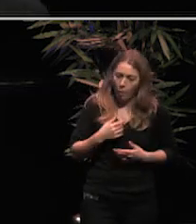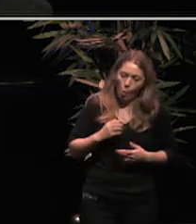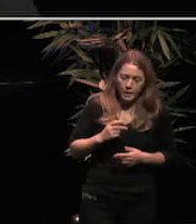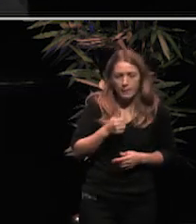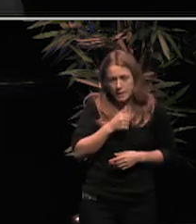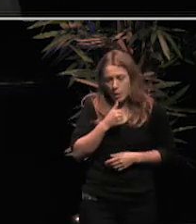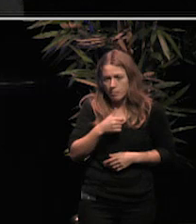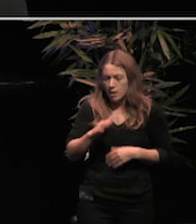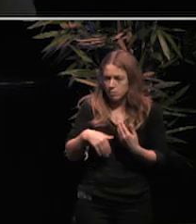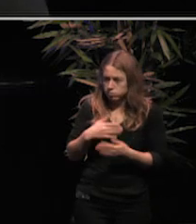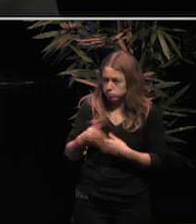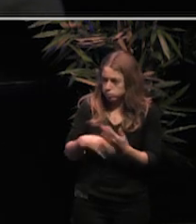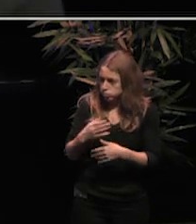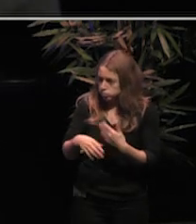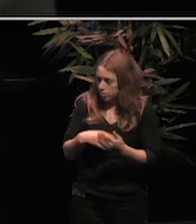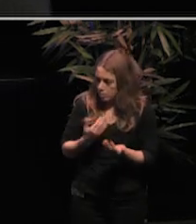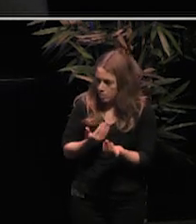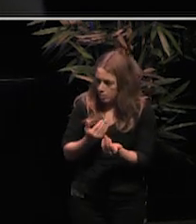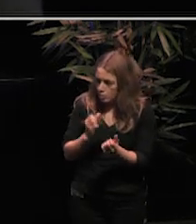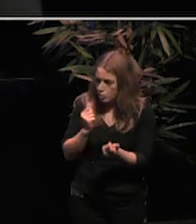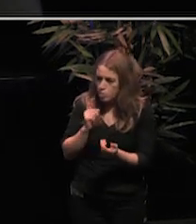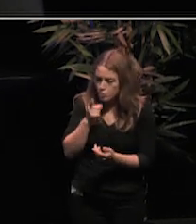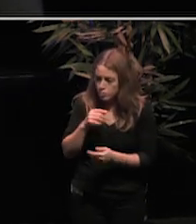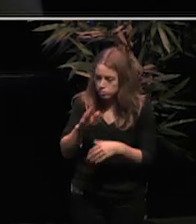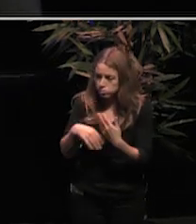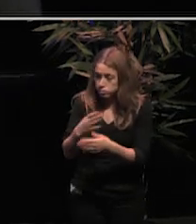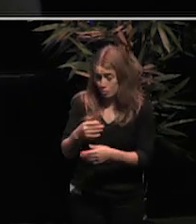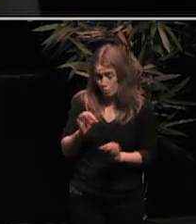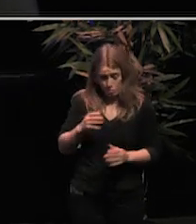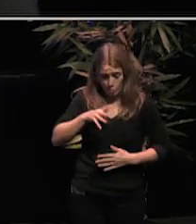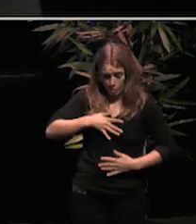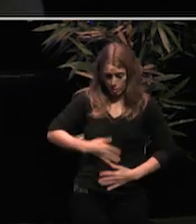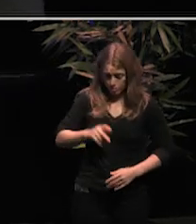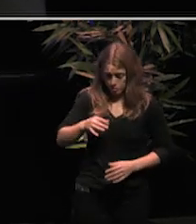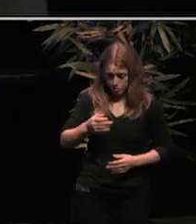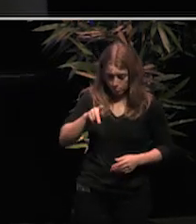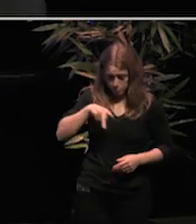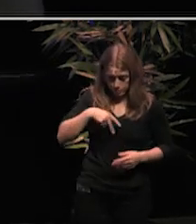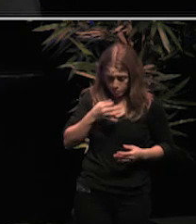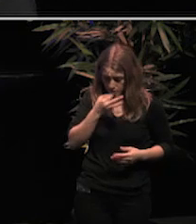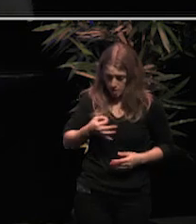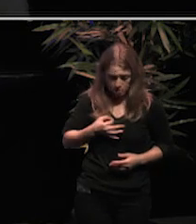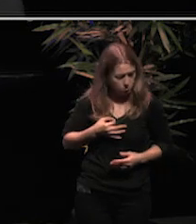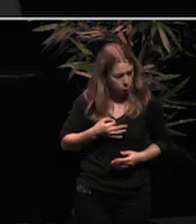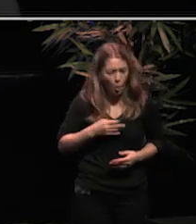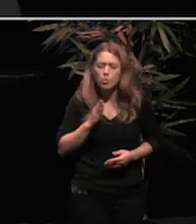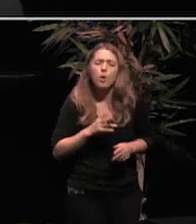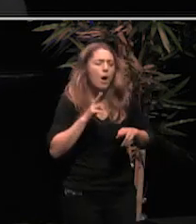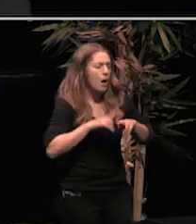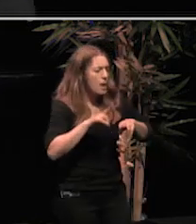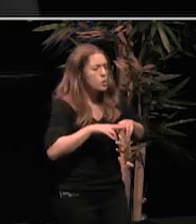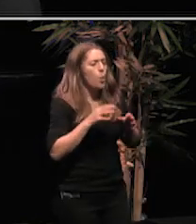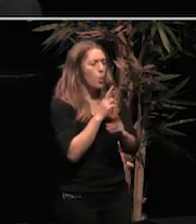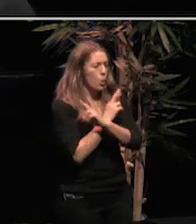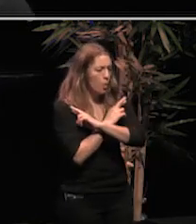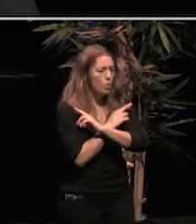on dit merde quand est-ce que l'envie va revenir et puis voilà ça se fait. Le corps a besoin d'avoir un peu de temps de repos pour se réparer